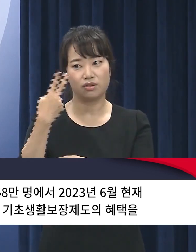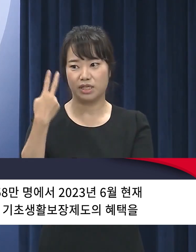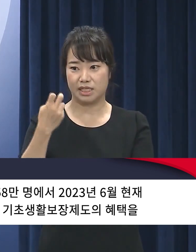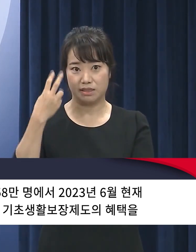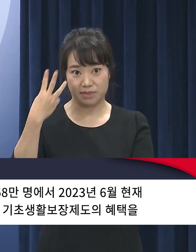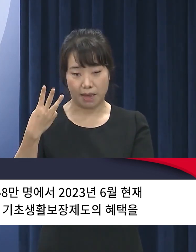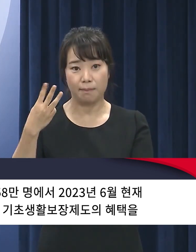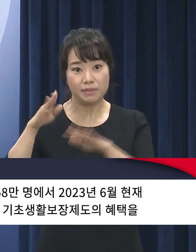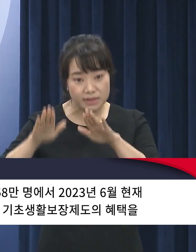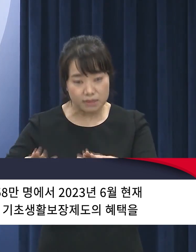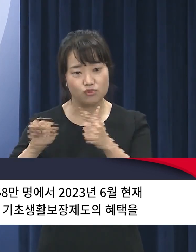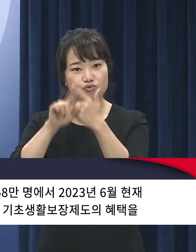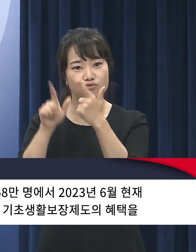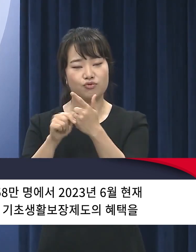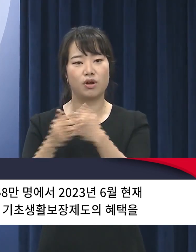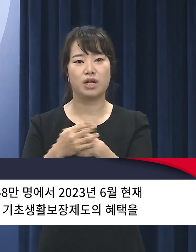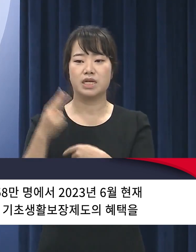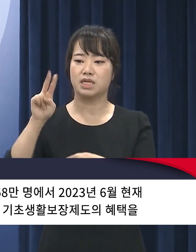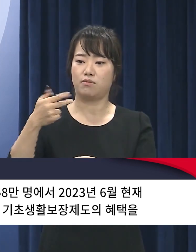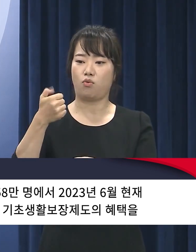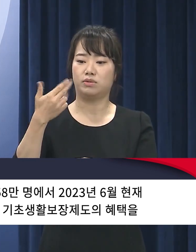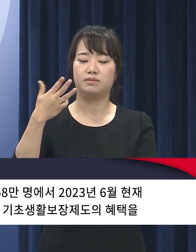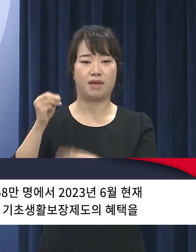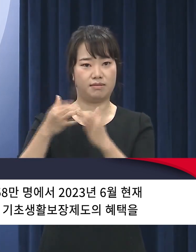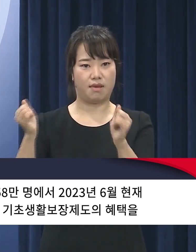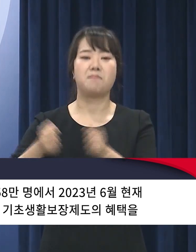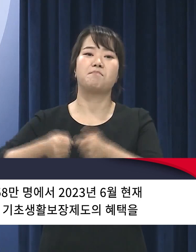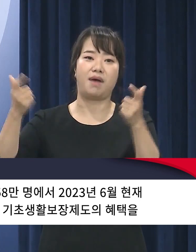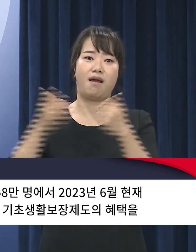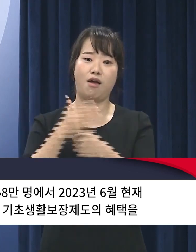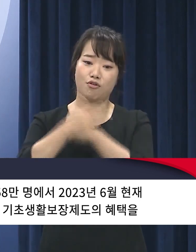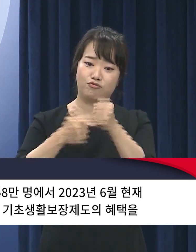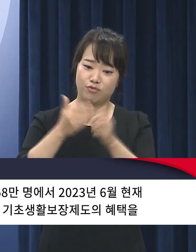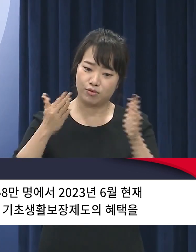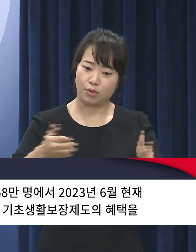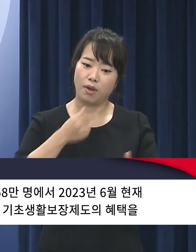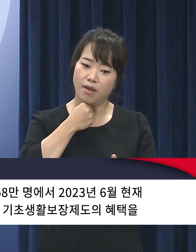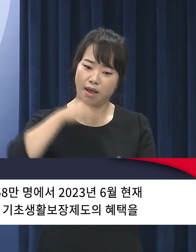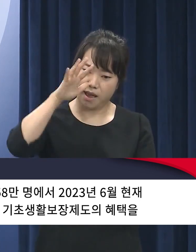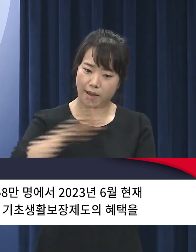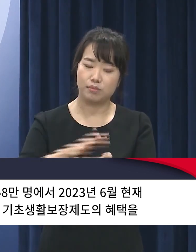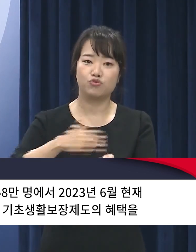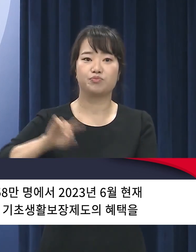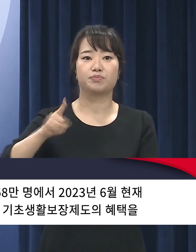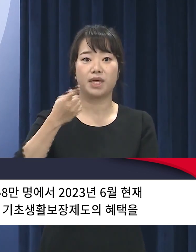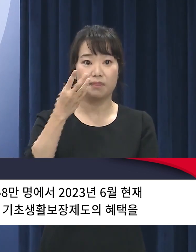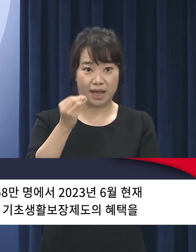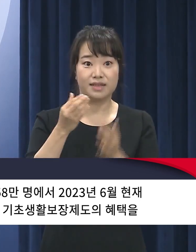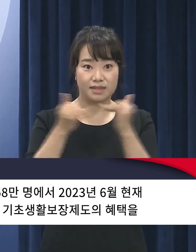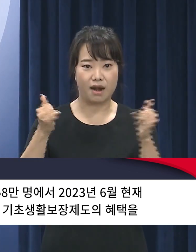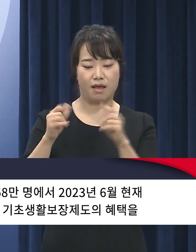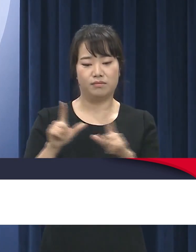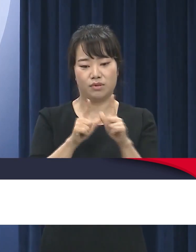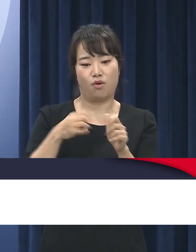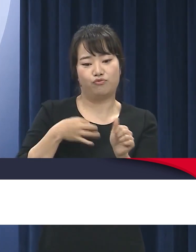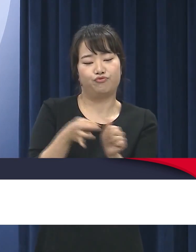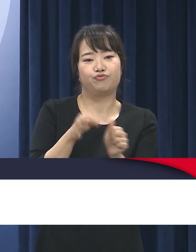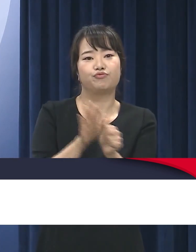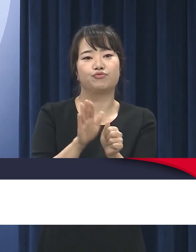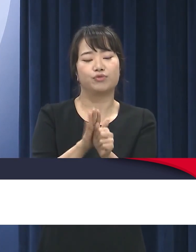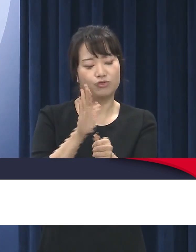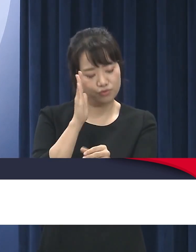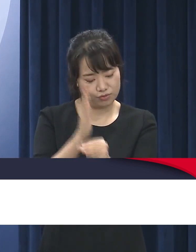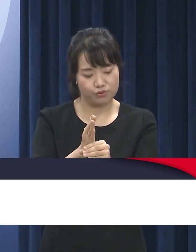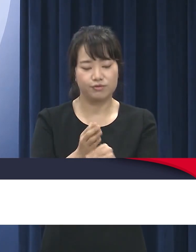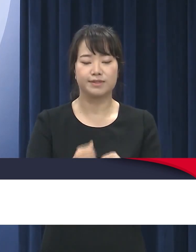2023년 6월 현재 252만 명으로 증가하여 6년간 약 100만 명의 새롭게 기초생활보장제도의